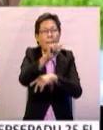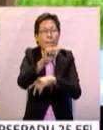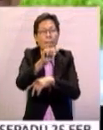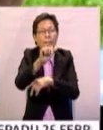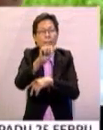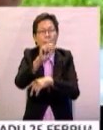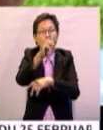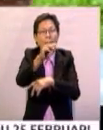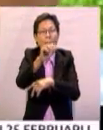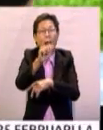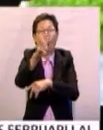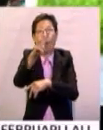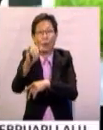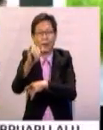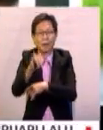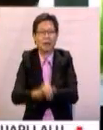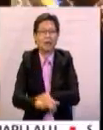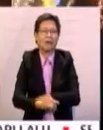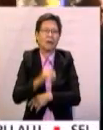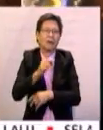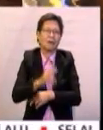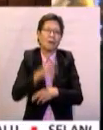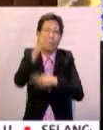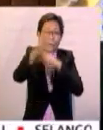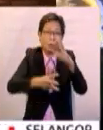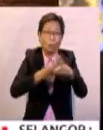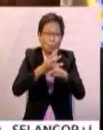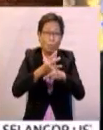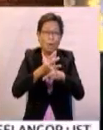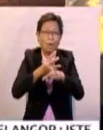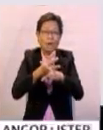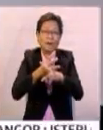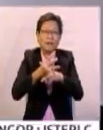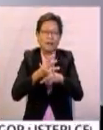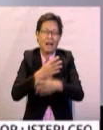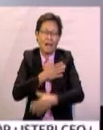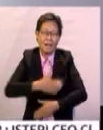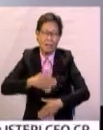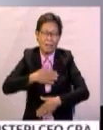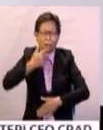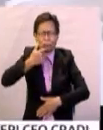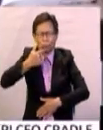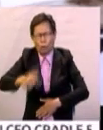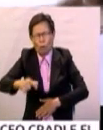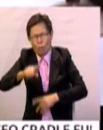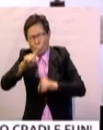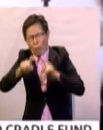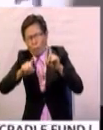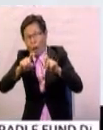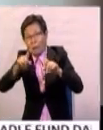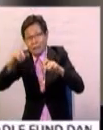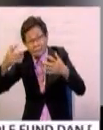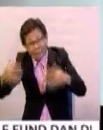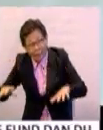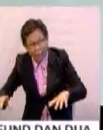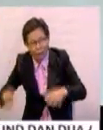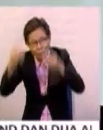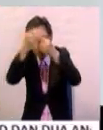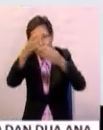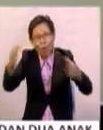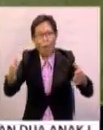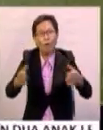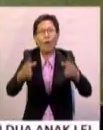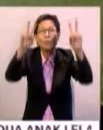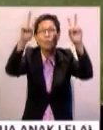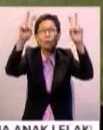Ani di bawah syarikatnya Mawi World Entertainment. Jelas Mawi, setelah sekian lama berteka-teki, akhirnya beliau mengumumkan judul